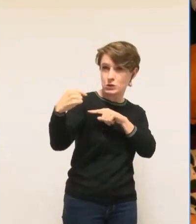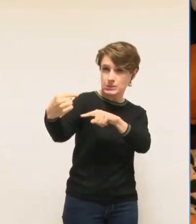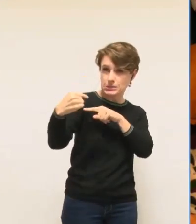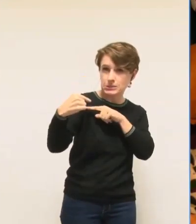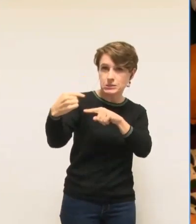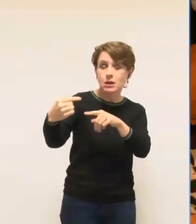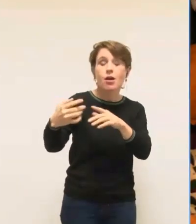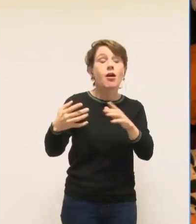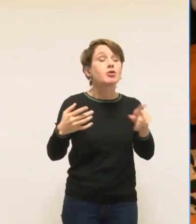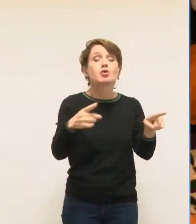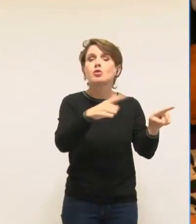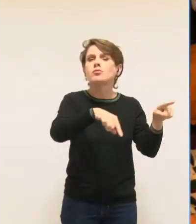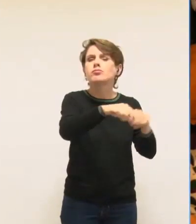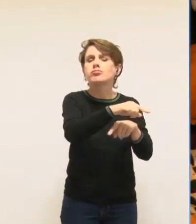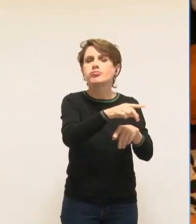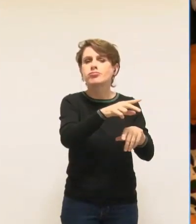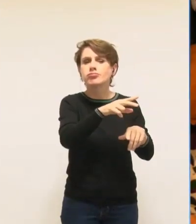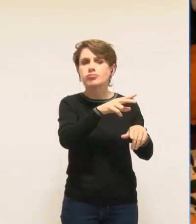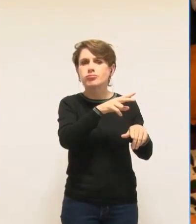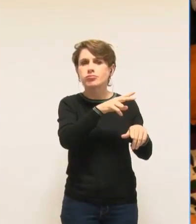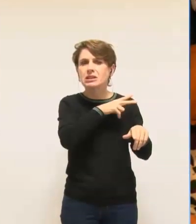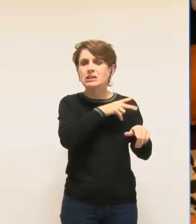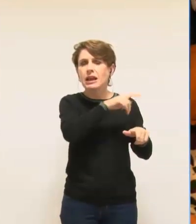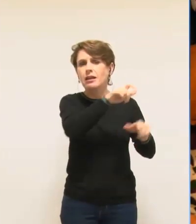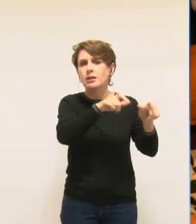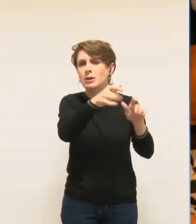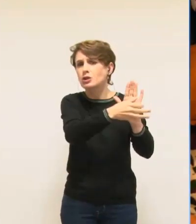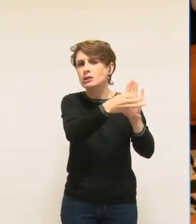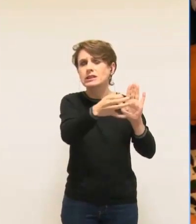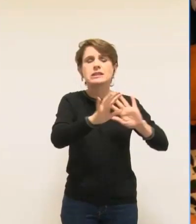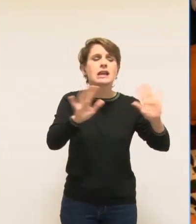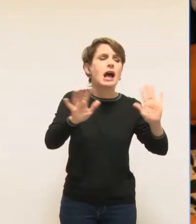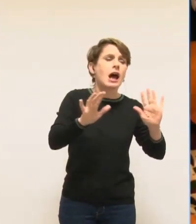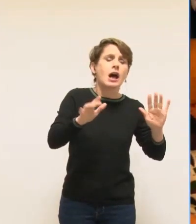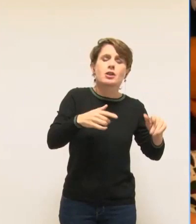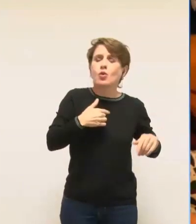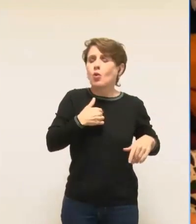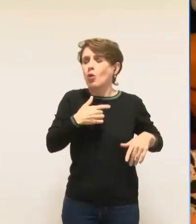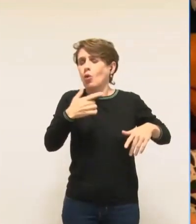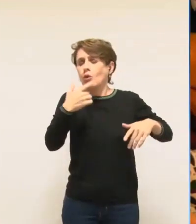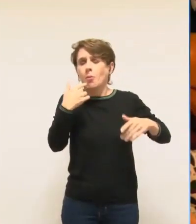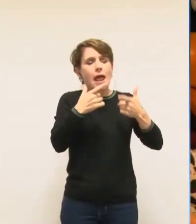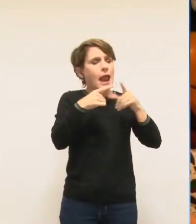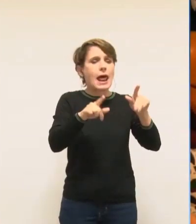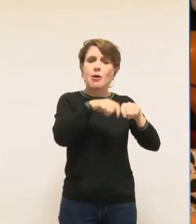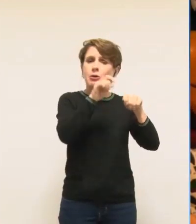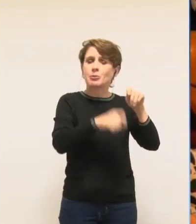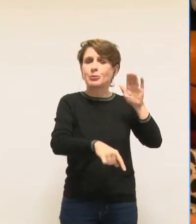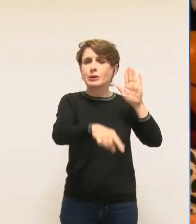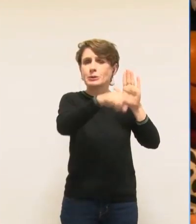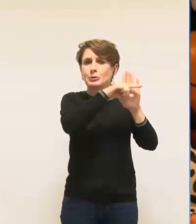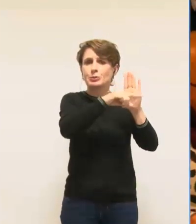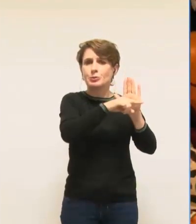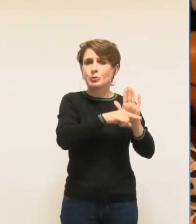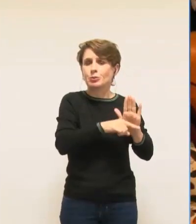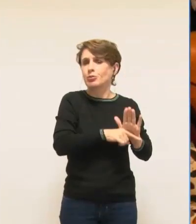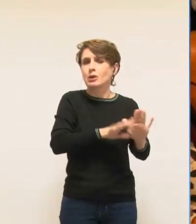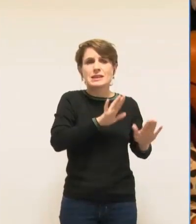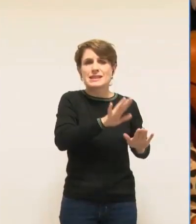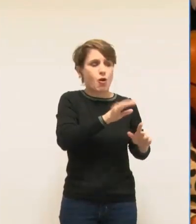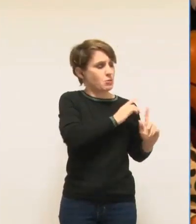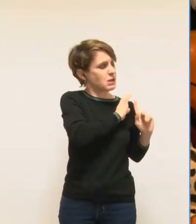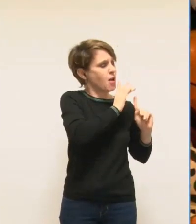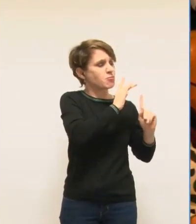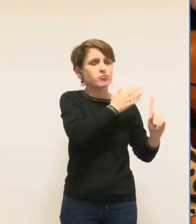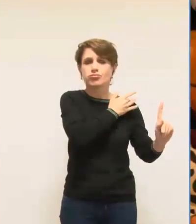cet usage, que c'est l'usage qui a spontanément résolu la question en imposant la règle du masculin qui l'emporte